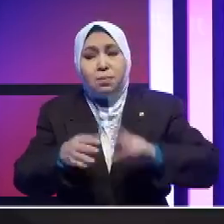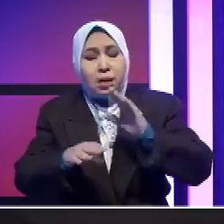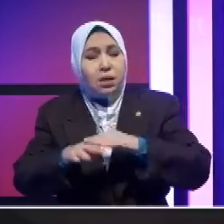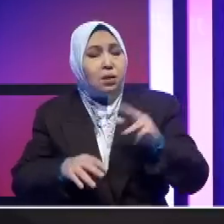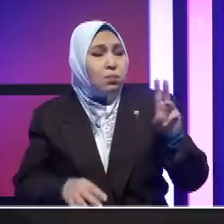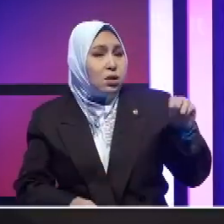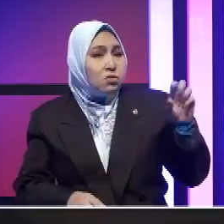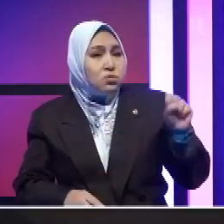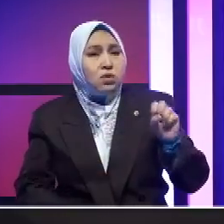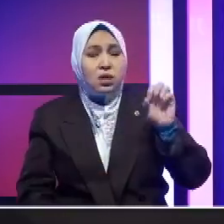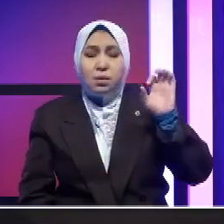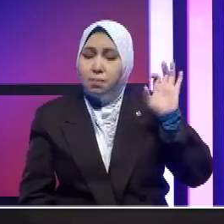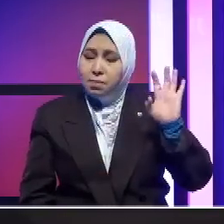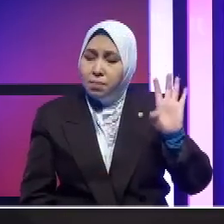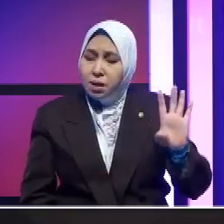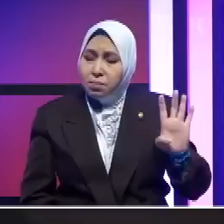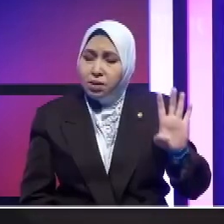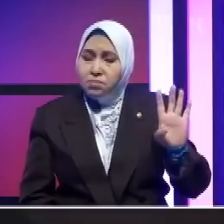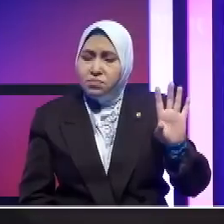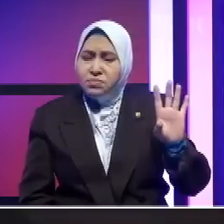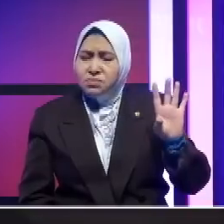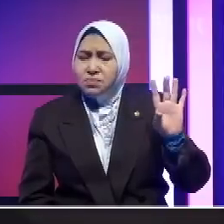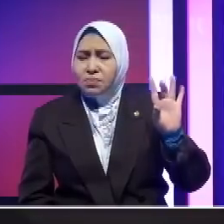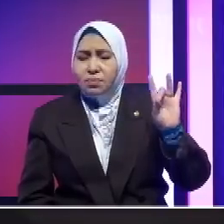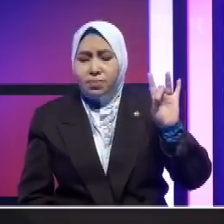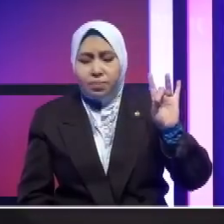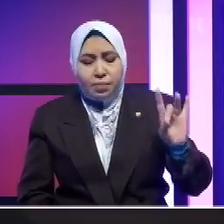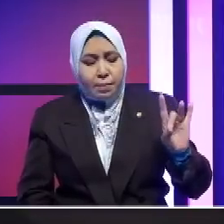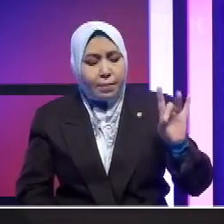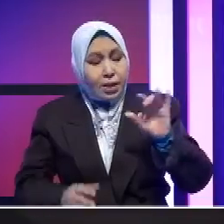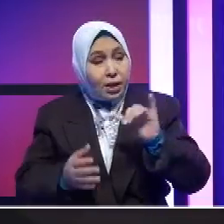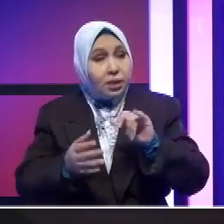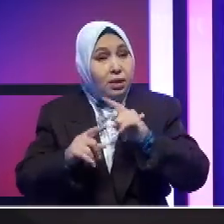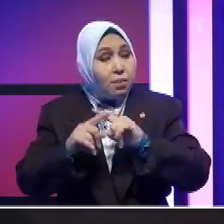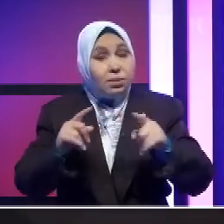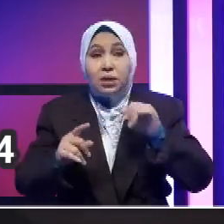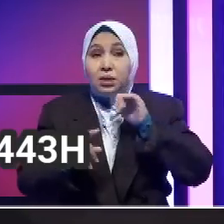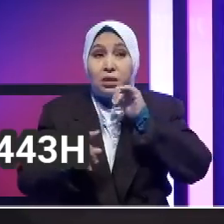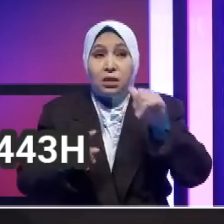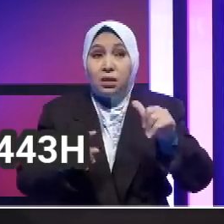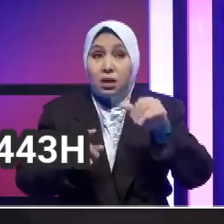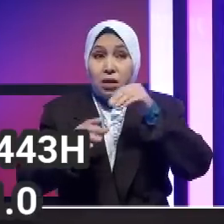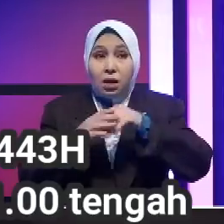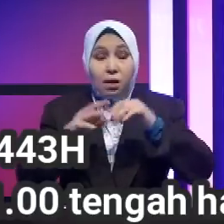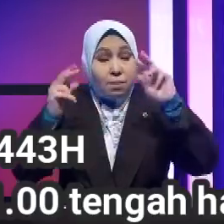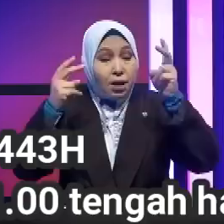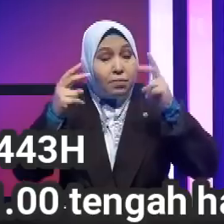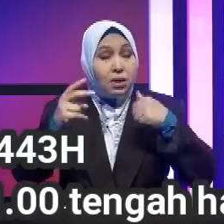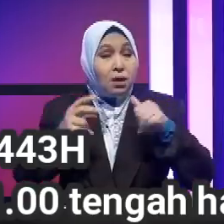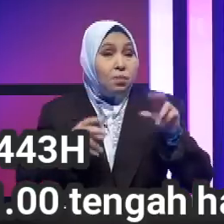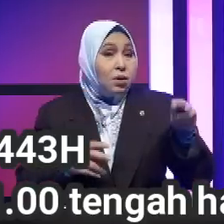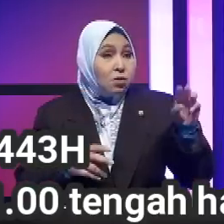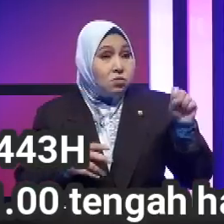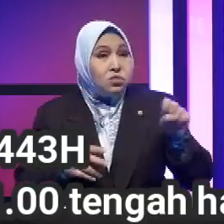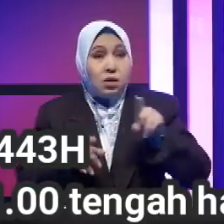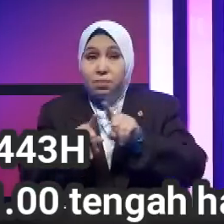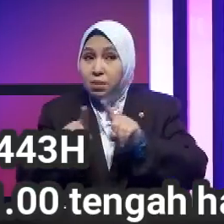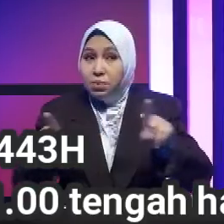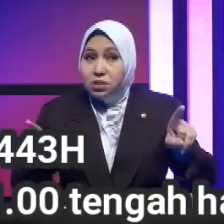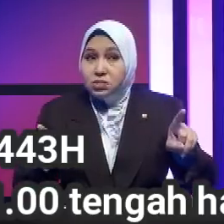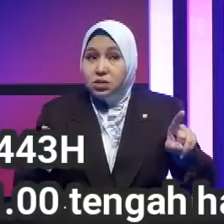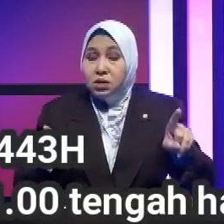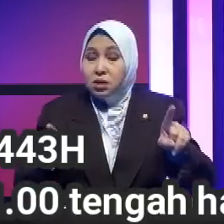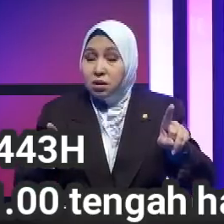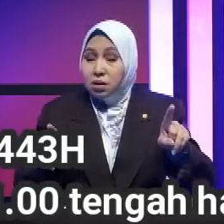yang ke-470 ini sebagai ulangan lah Ustaz ya. Yeah. Kita akan mengulang tetapi dia dalam praktikal halaman yang berbeza agar jangan sampai